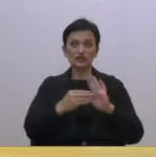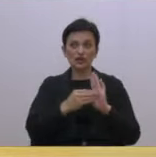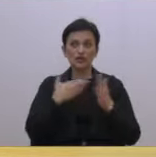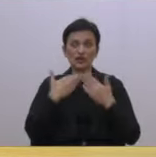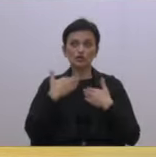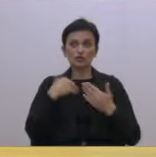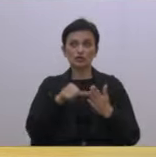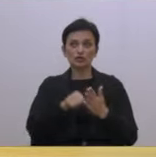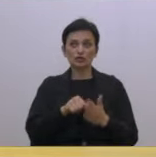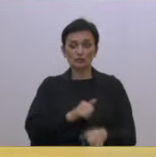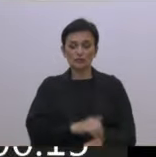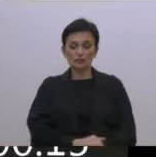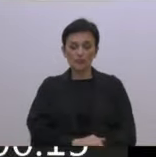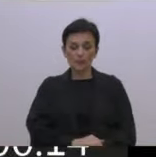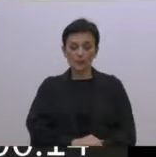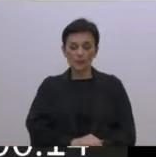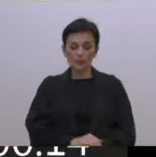srežíme.